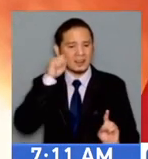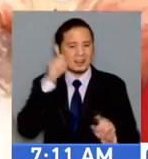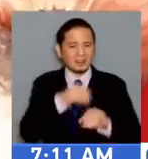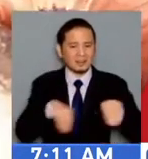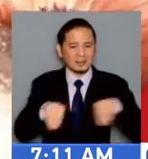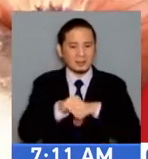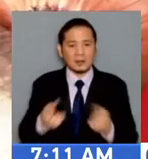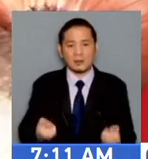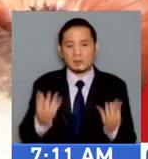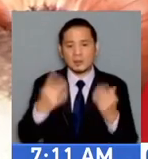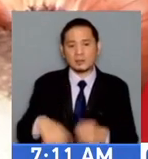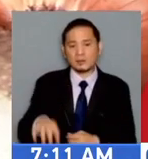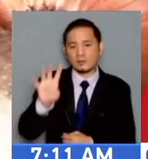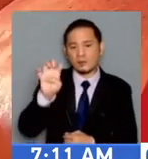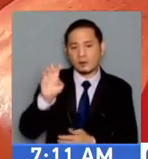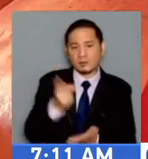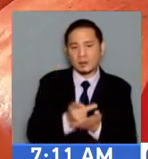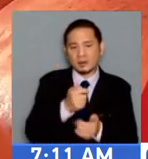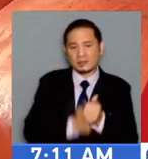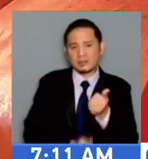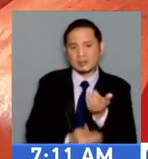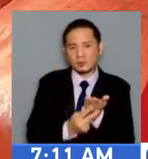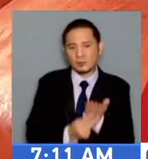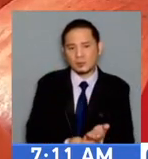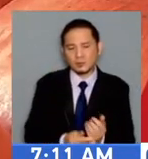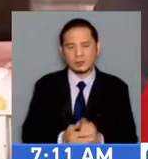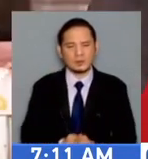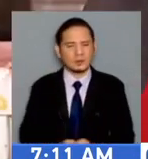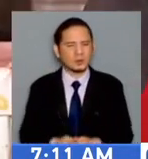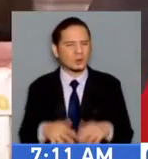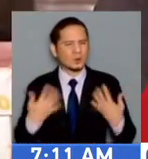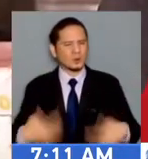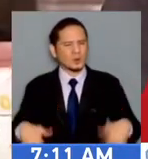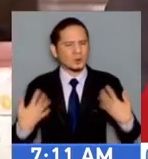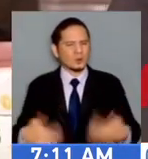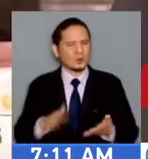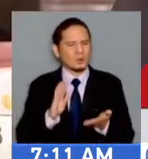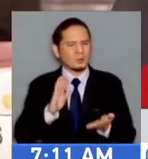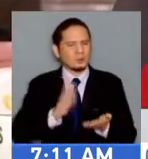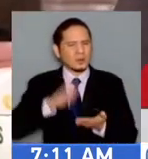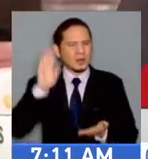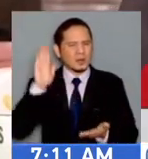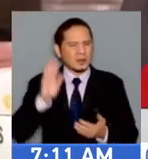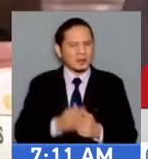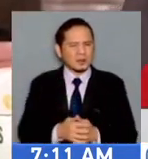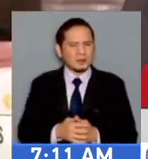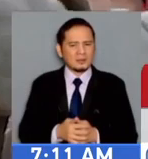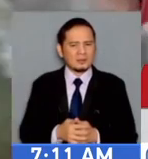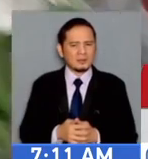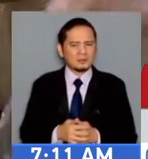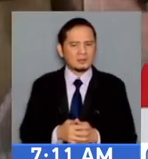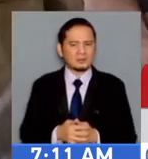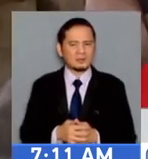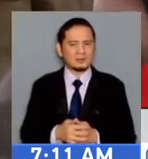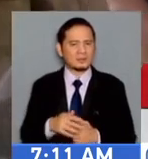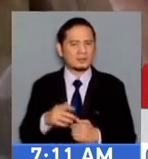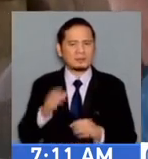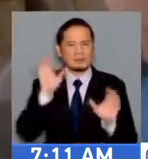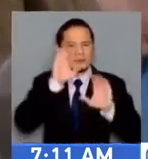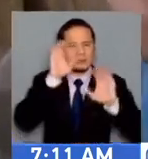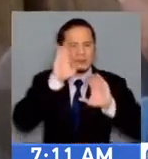kada kilo. Sobrang mahal po talaga ng sibuyas pula po. Lahat po kasi wala na po kayong makuhaan ng sibuyas. Sobrang